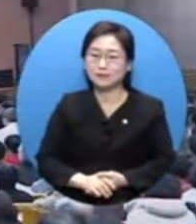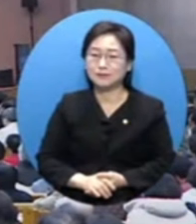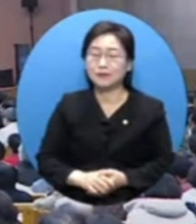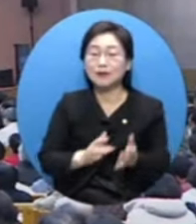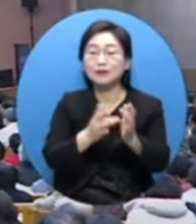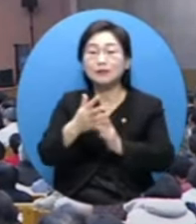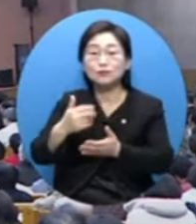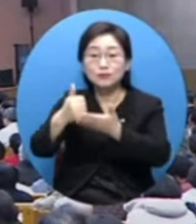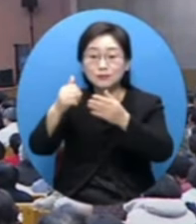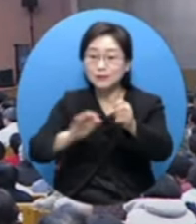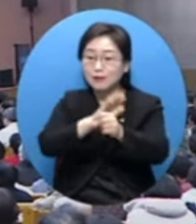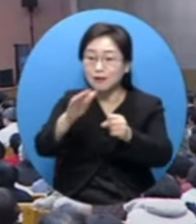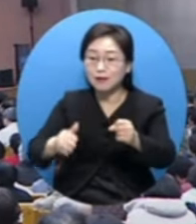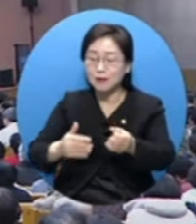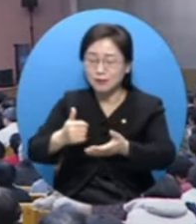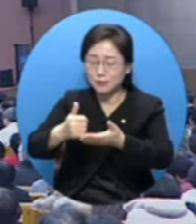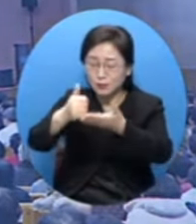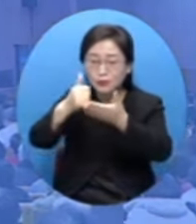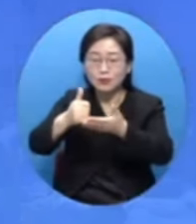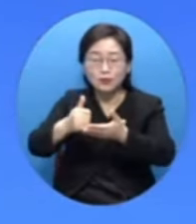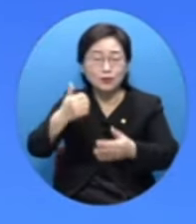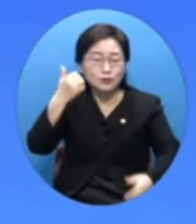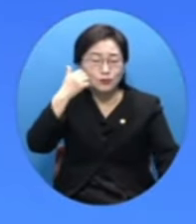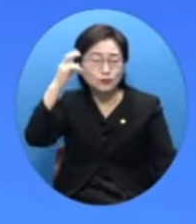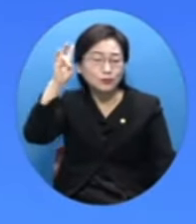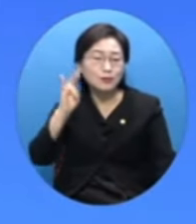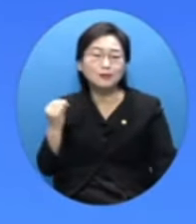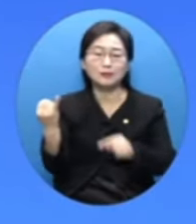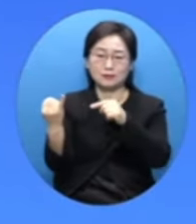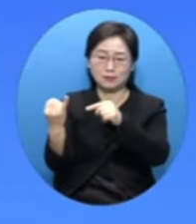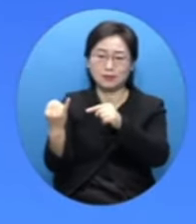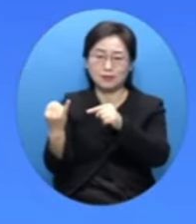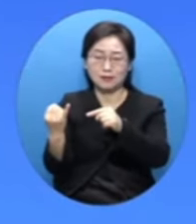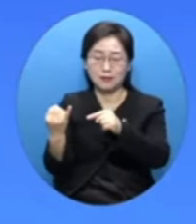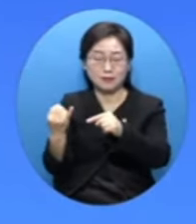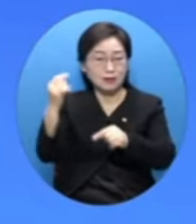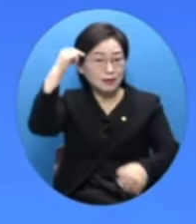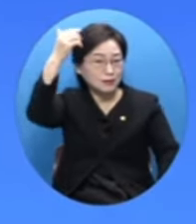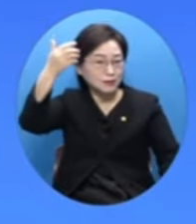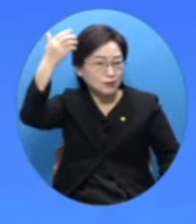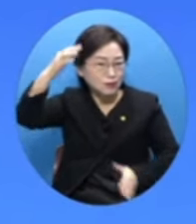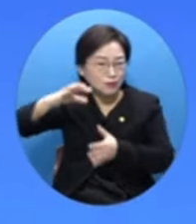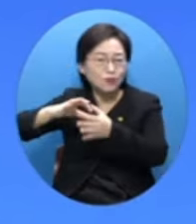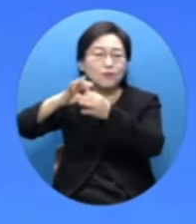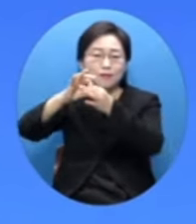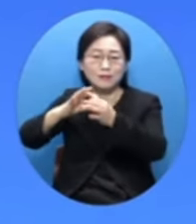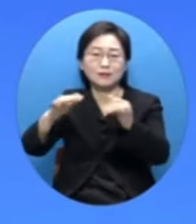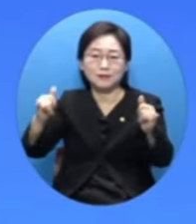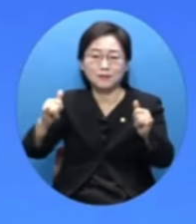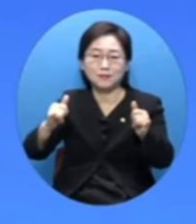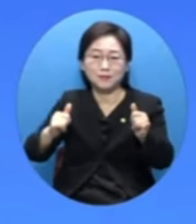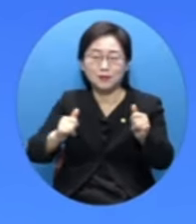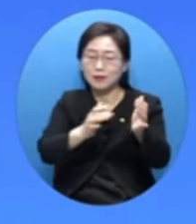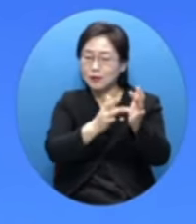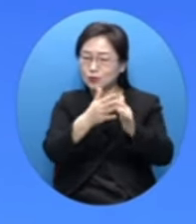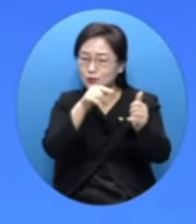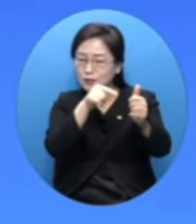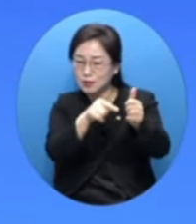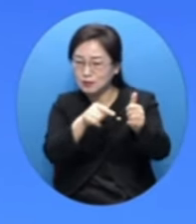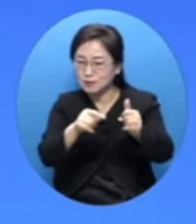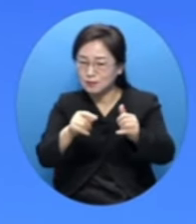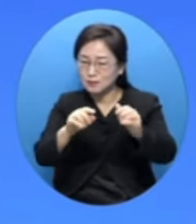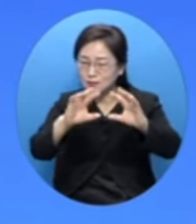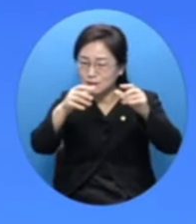예수님을 사랑하고 존경하던 마리아는 영적인 여인이었습니다. 예수님이 이 땅에 살 날이 멀지 않은